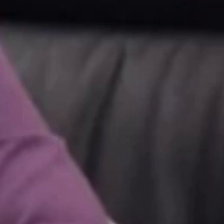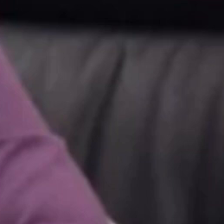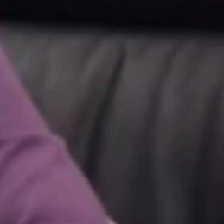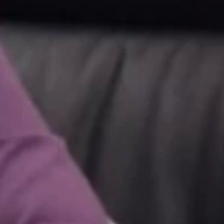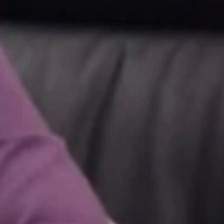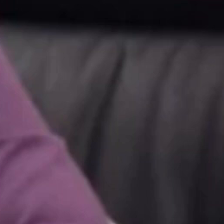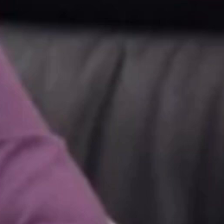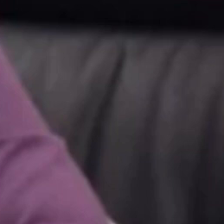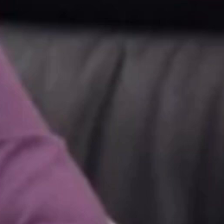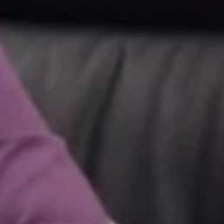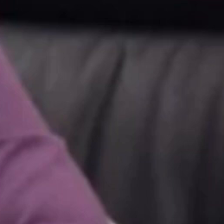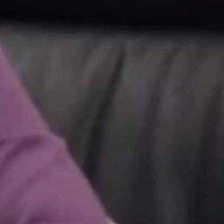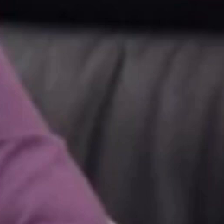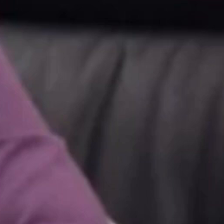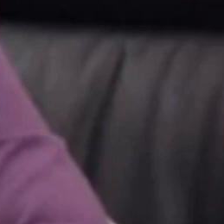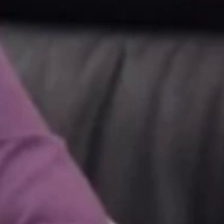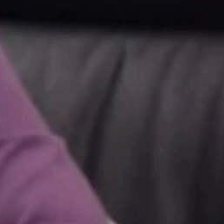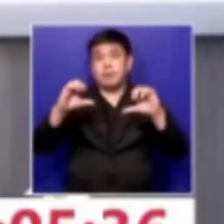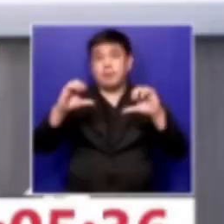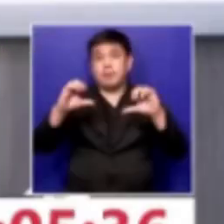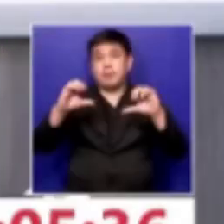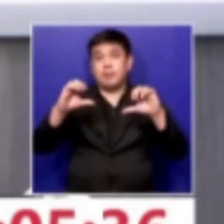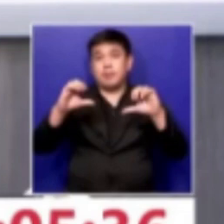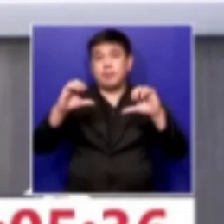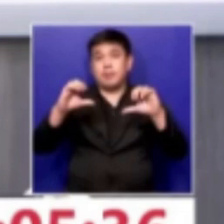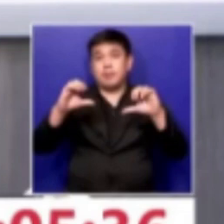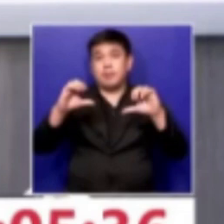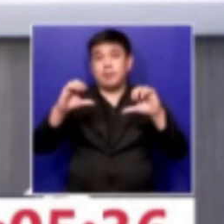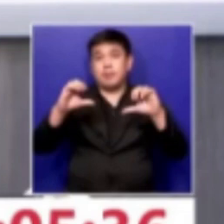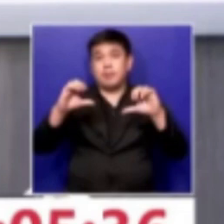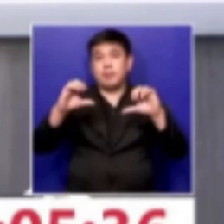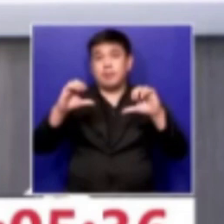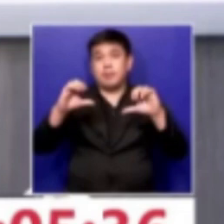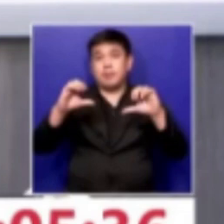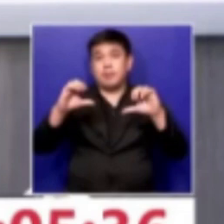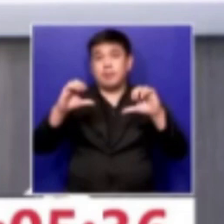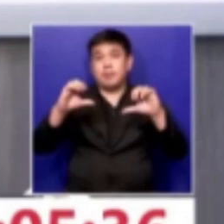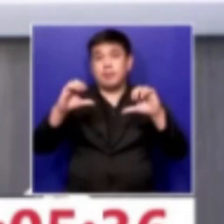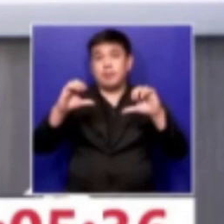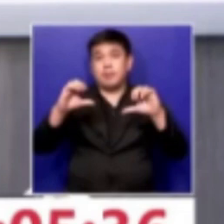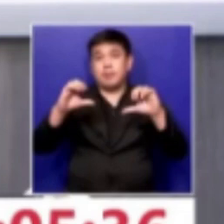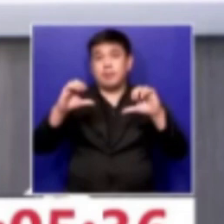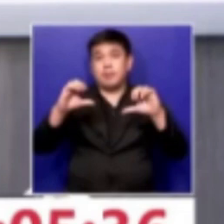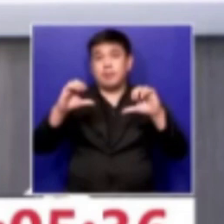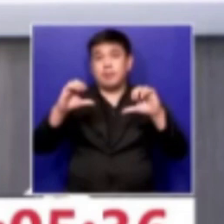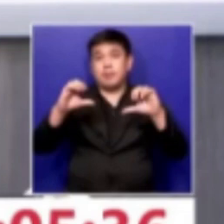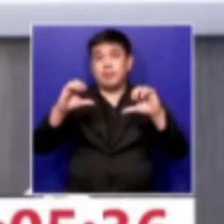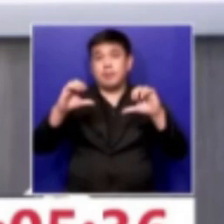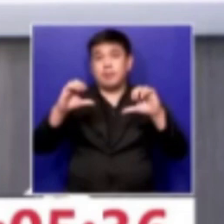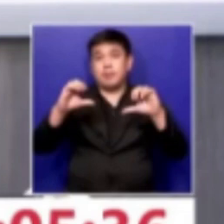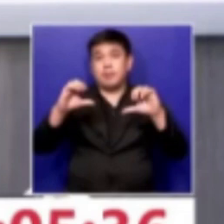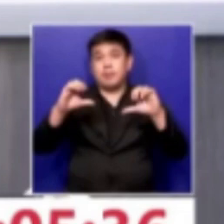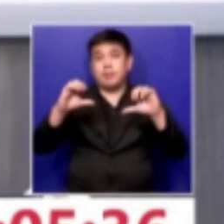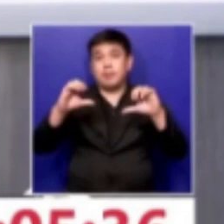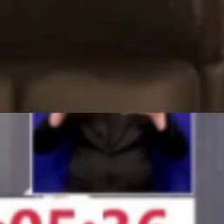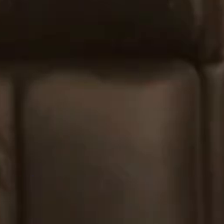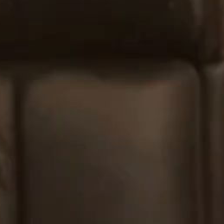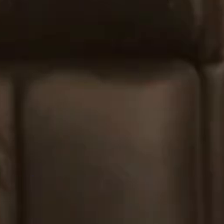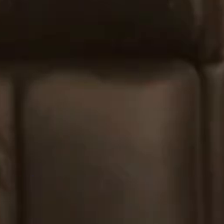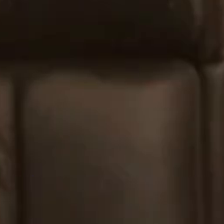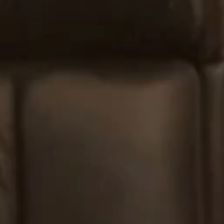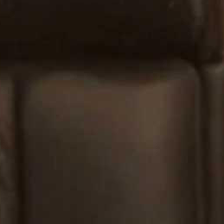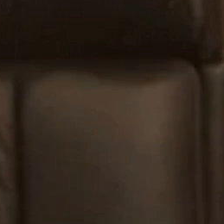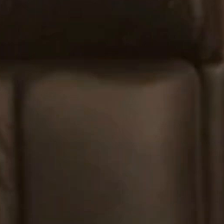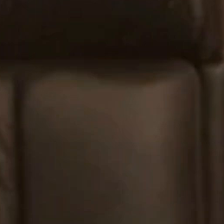ลทันทีเมื่อ11กรกฎาคม2566ก่อนโหวตนายกรัฐมนตรีคนที่30เพียงวันเดียววัน